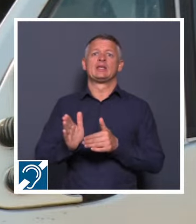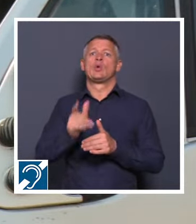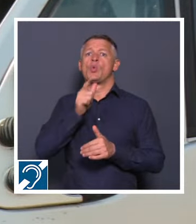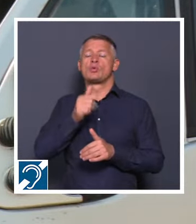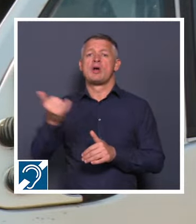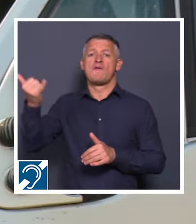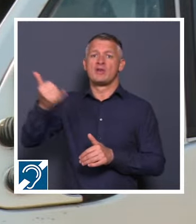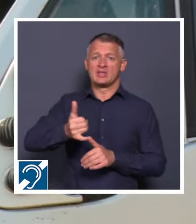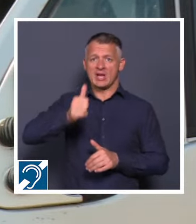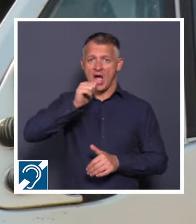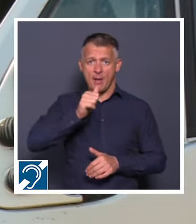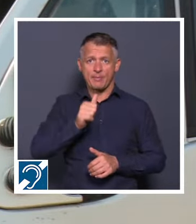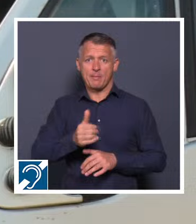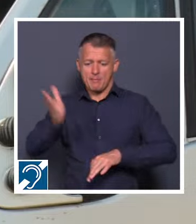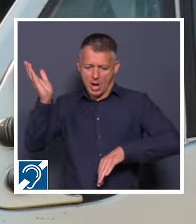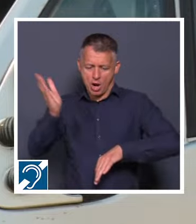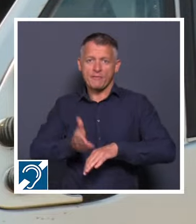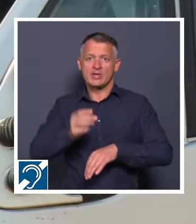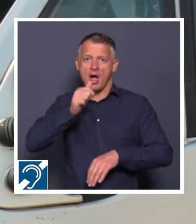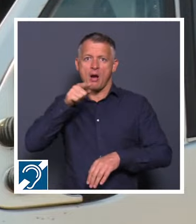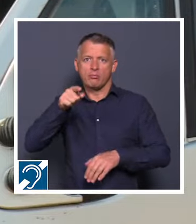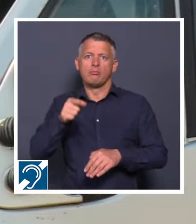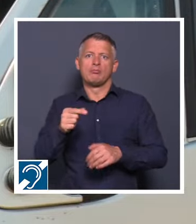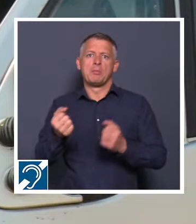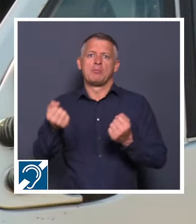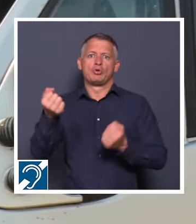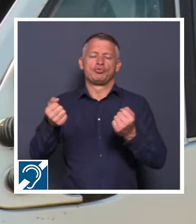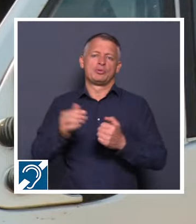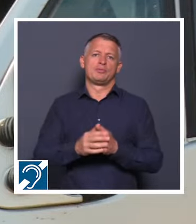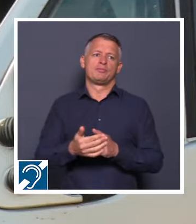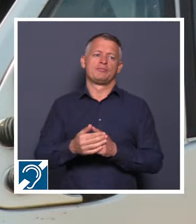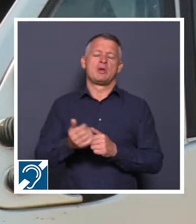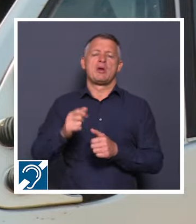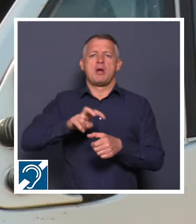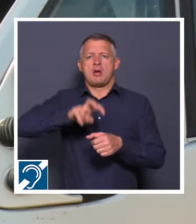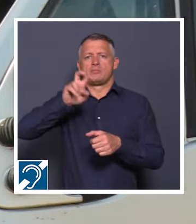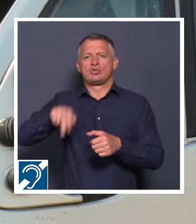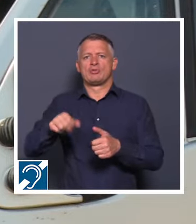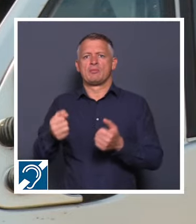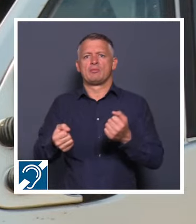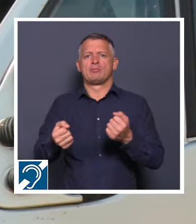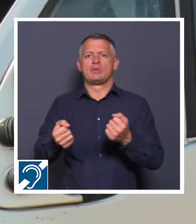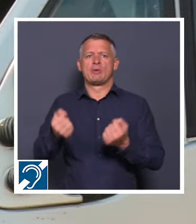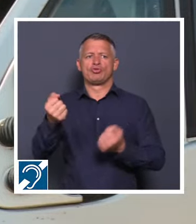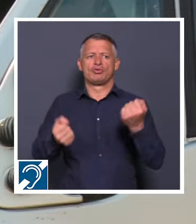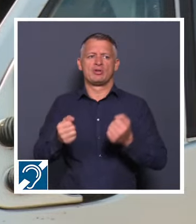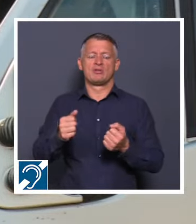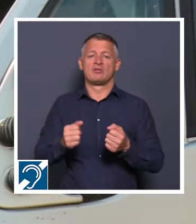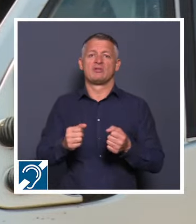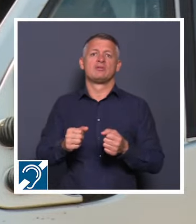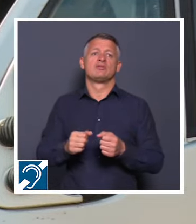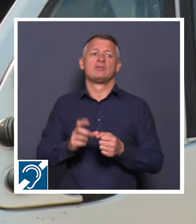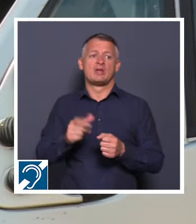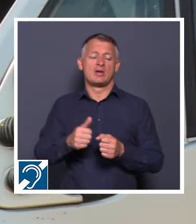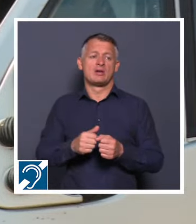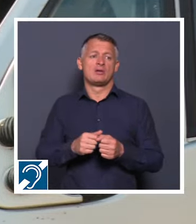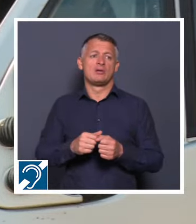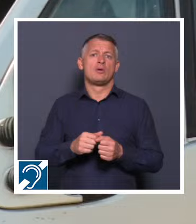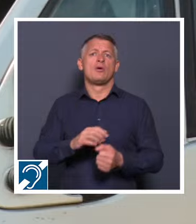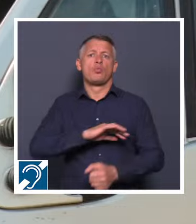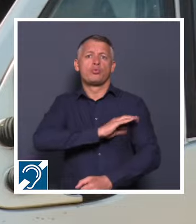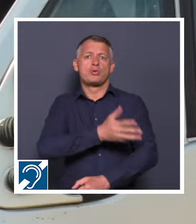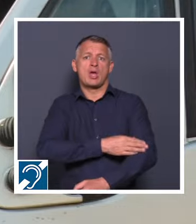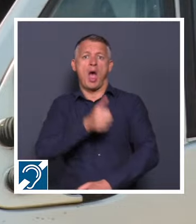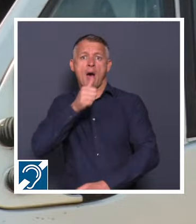în mine și am aflat târziu că nu s-a mai putut face nimic. Eu am ieșit din mașină, dar m-a luat